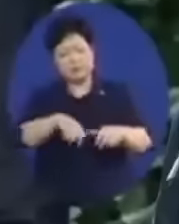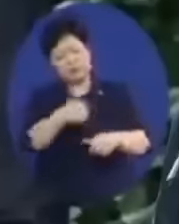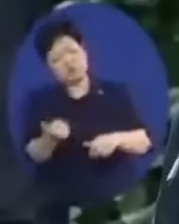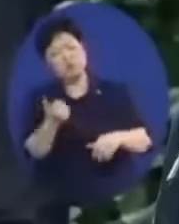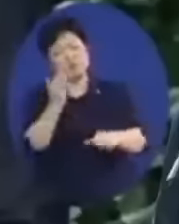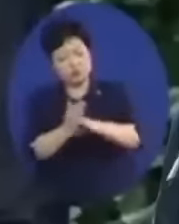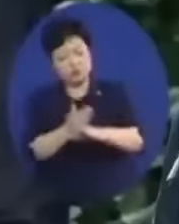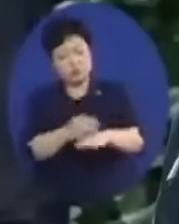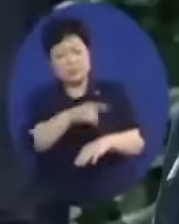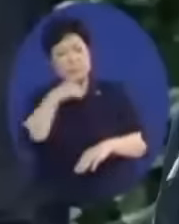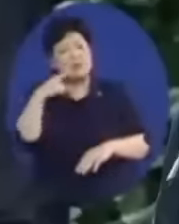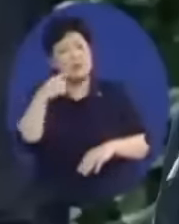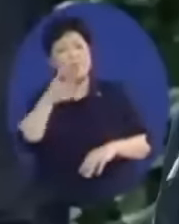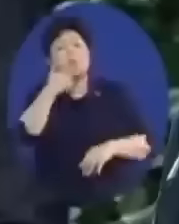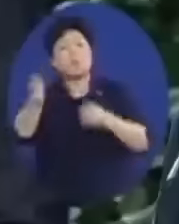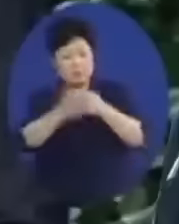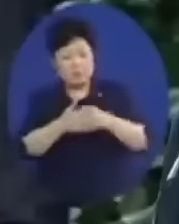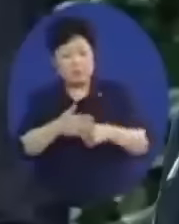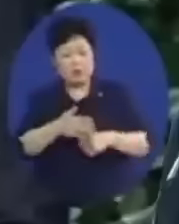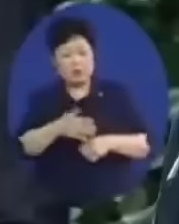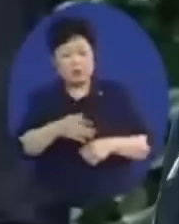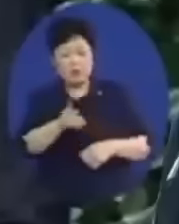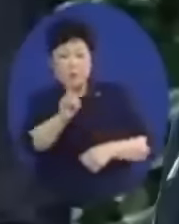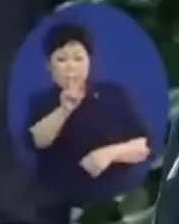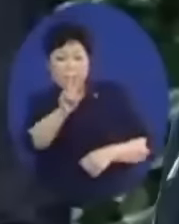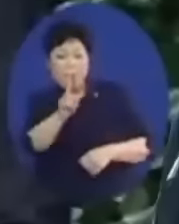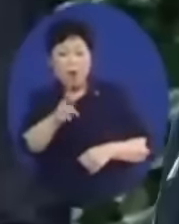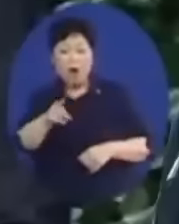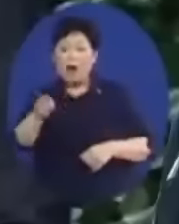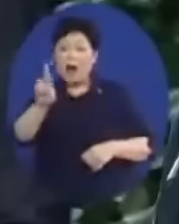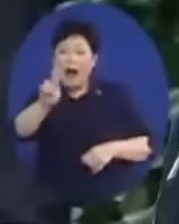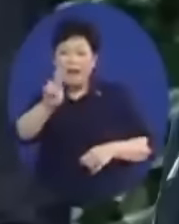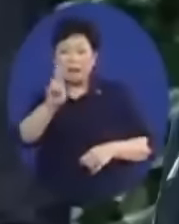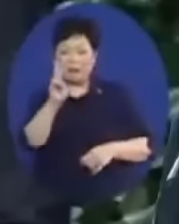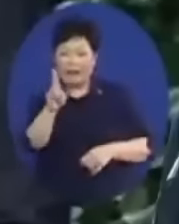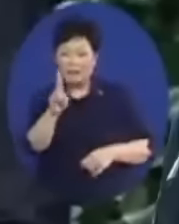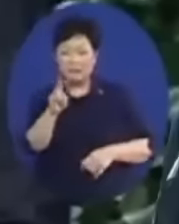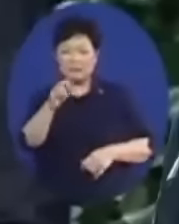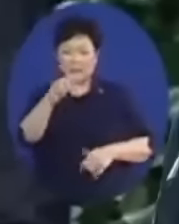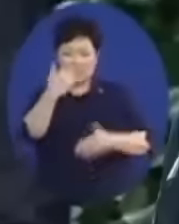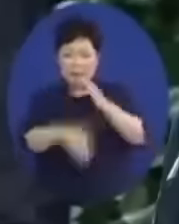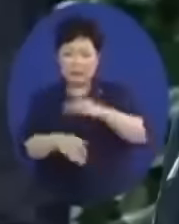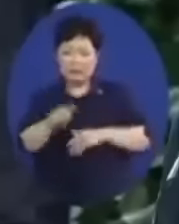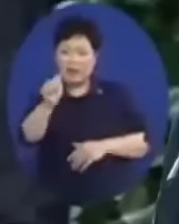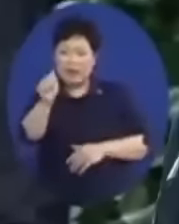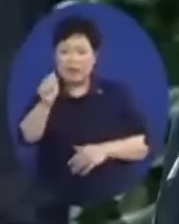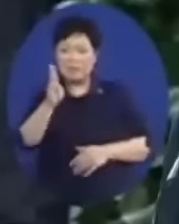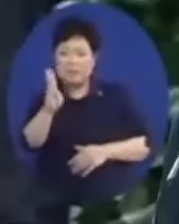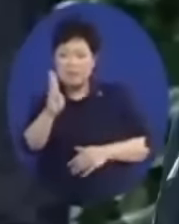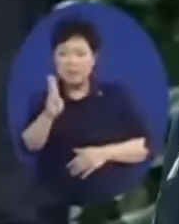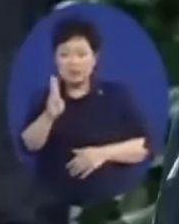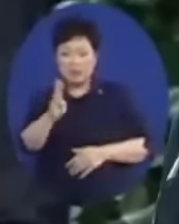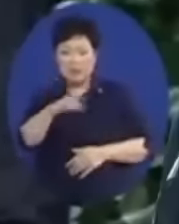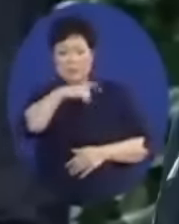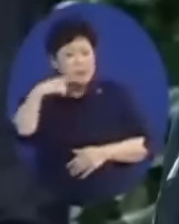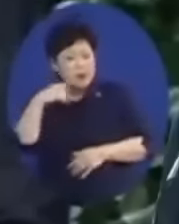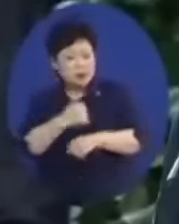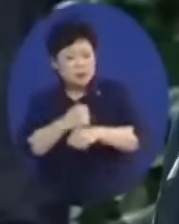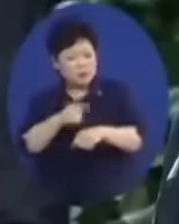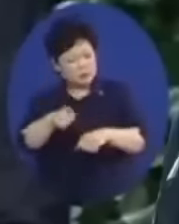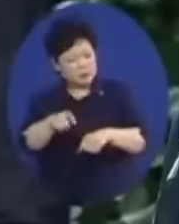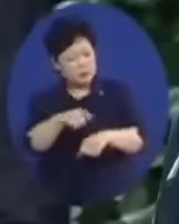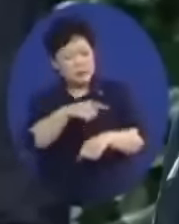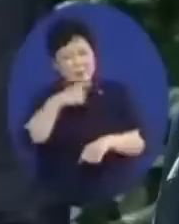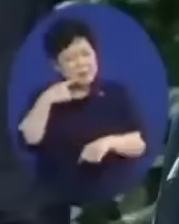아니라 피가 없어서 그런데 그 피가 Rh-AB형이 있어야 되기 때문에 그 피 없이는 살아갈 수 없습니다. 일반 피는